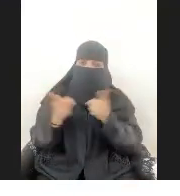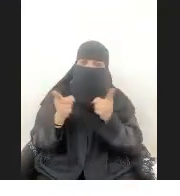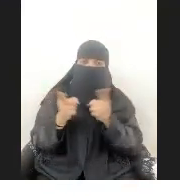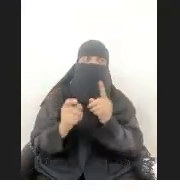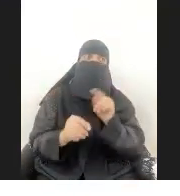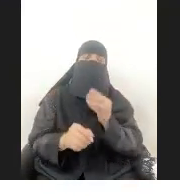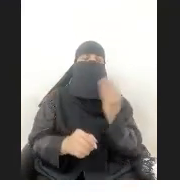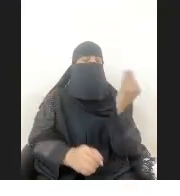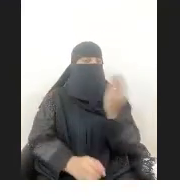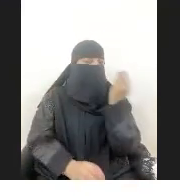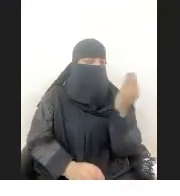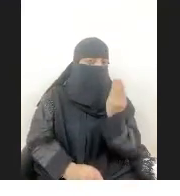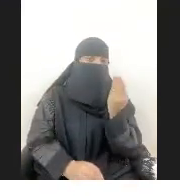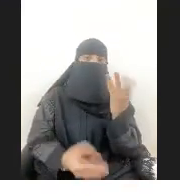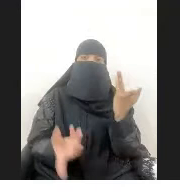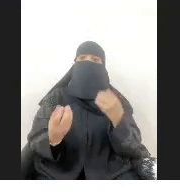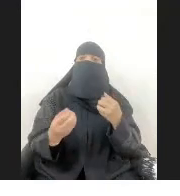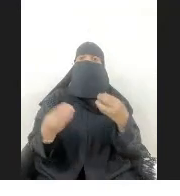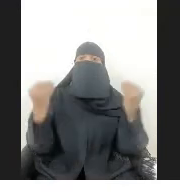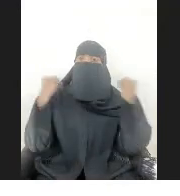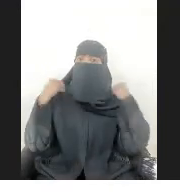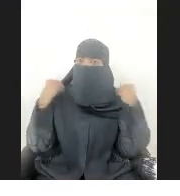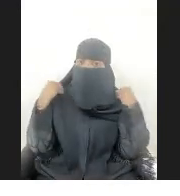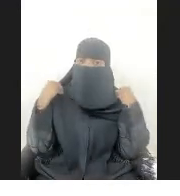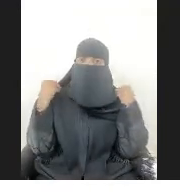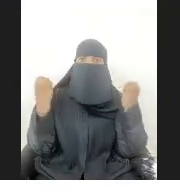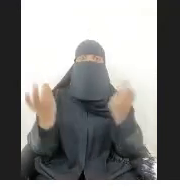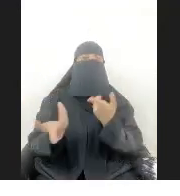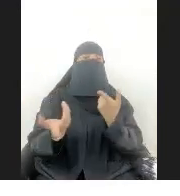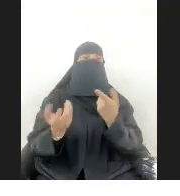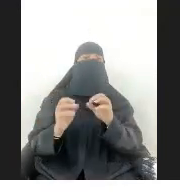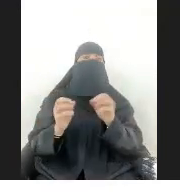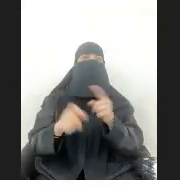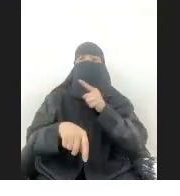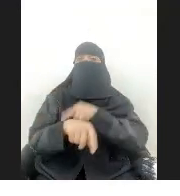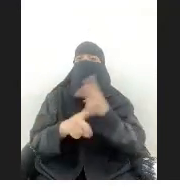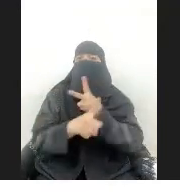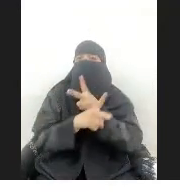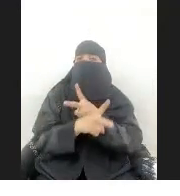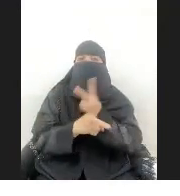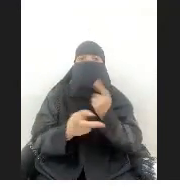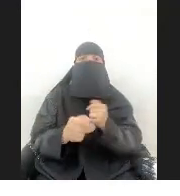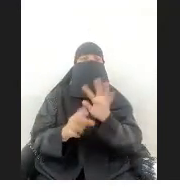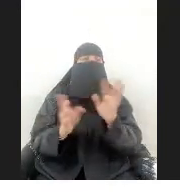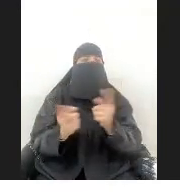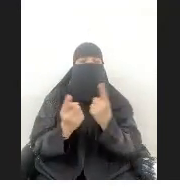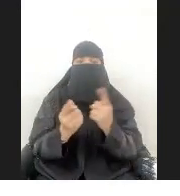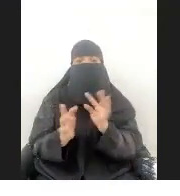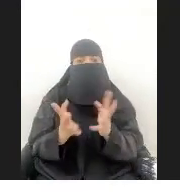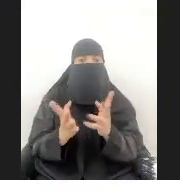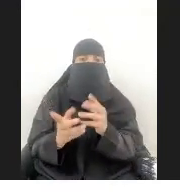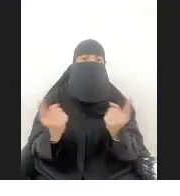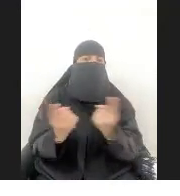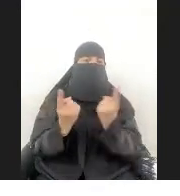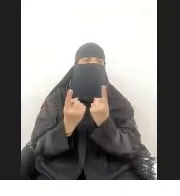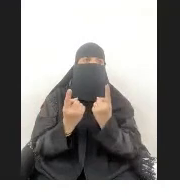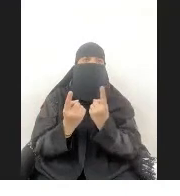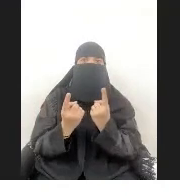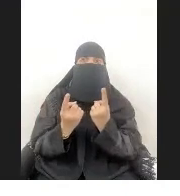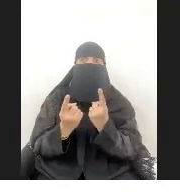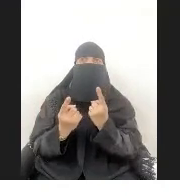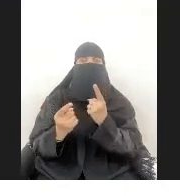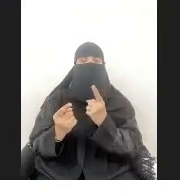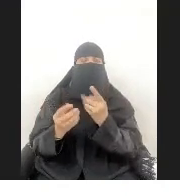وهو يمارس رياضة يومية وهو يعني وقت فراغه ممكن أنه مباشرة يتعلم من الوحدة المصغرة